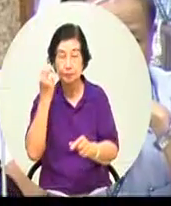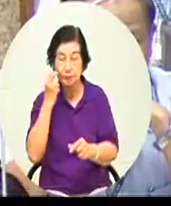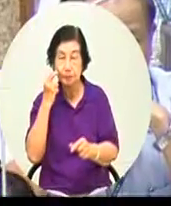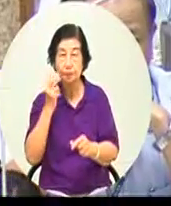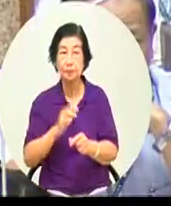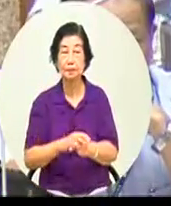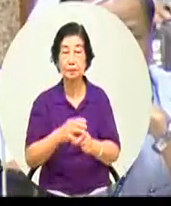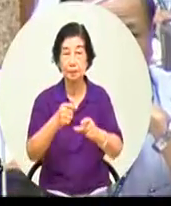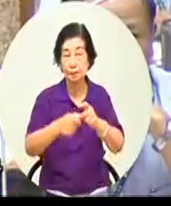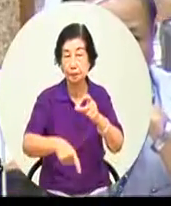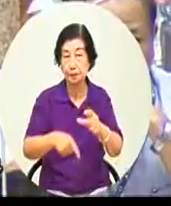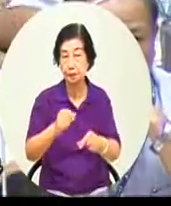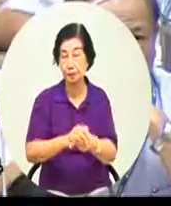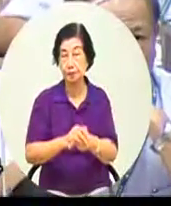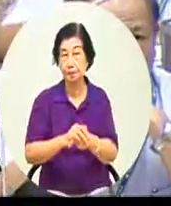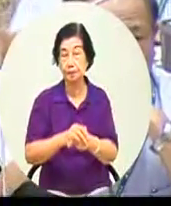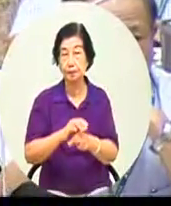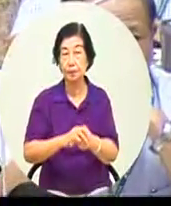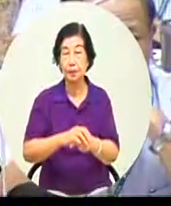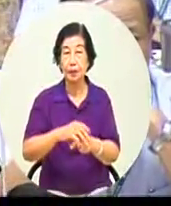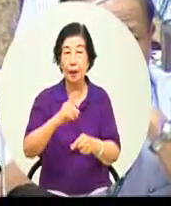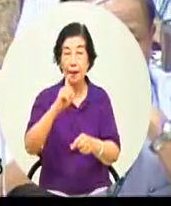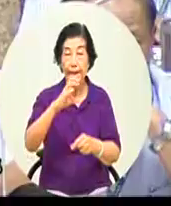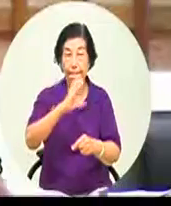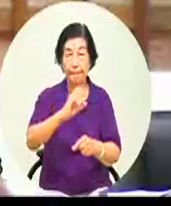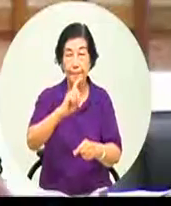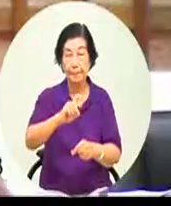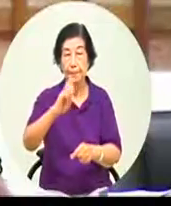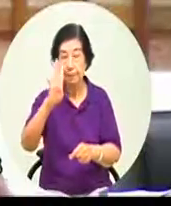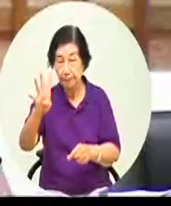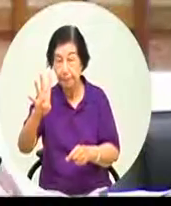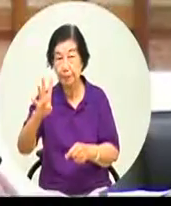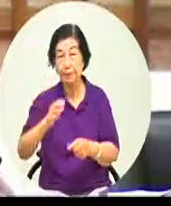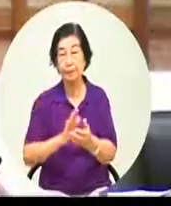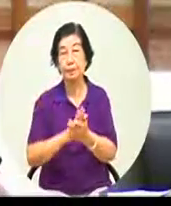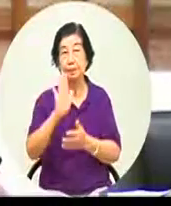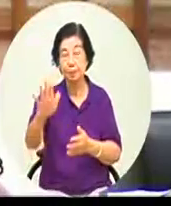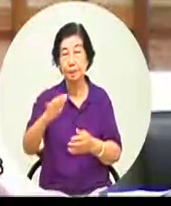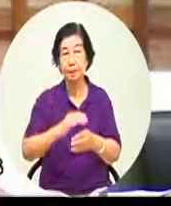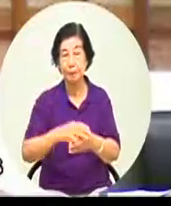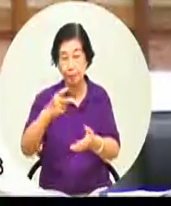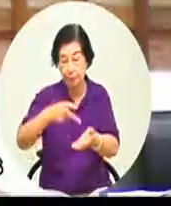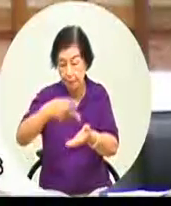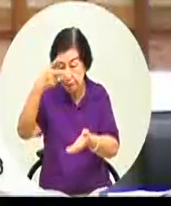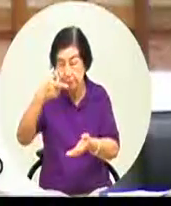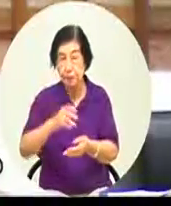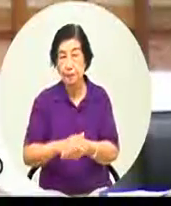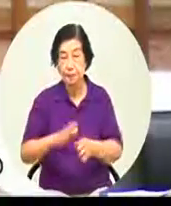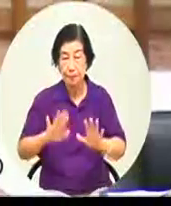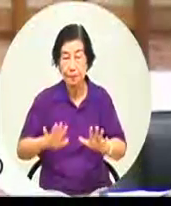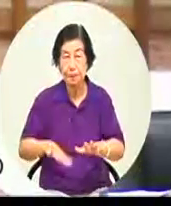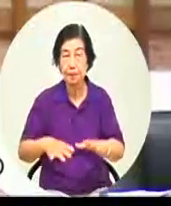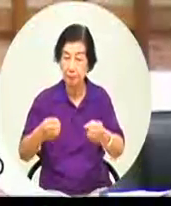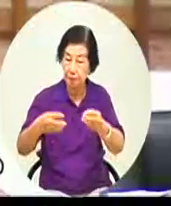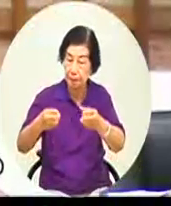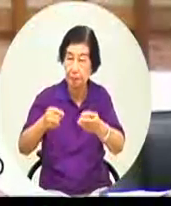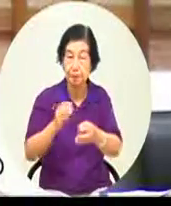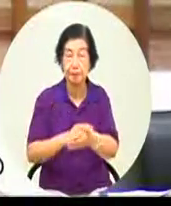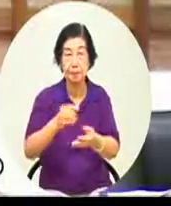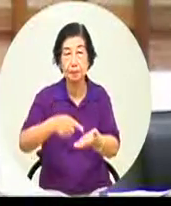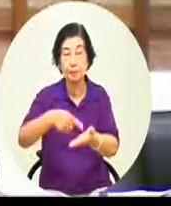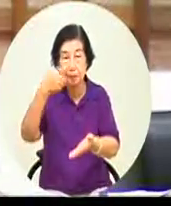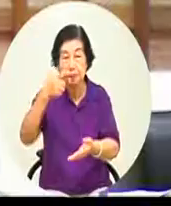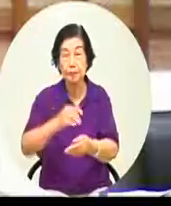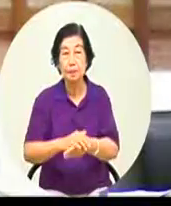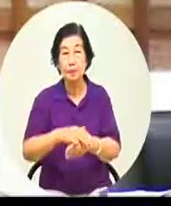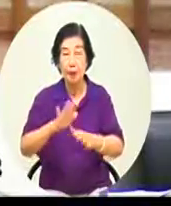个74以后这个阶段是第二阶段。 对， 好，那我先讲第一阶段。第一阶段我们现在的试